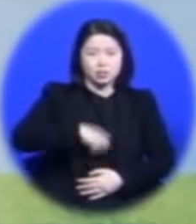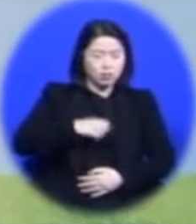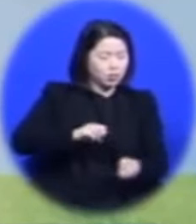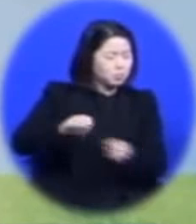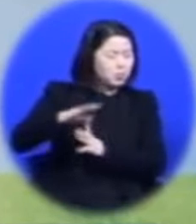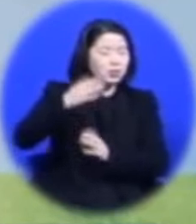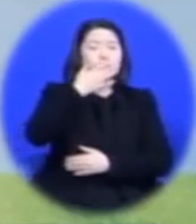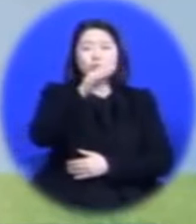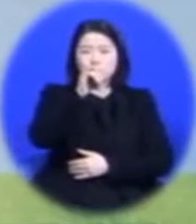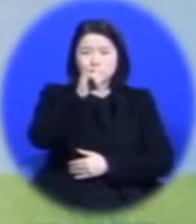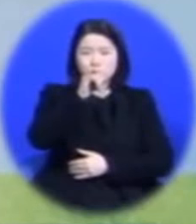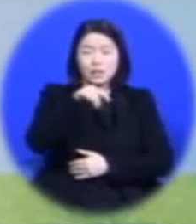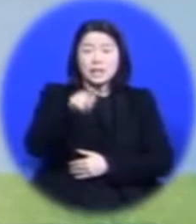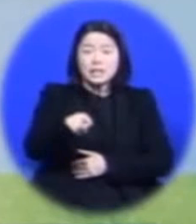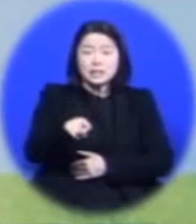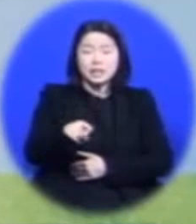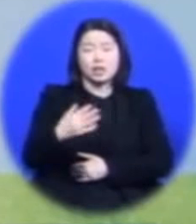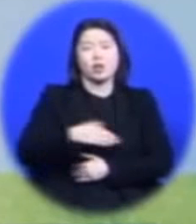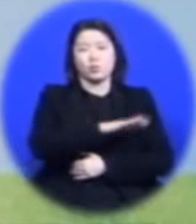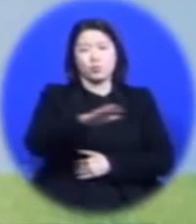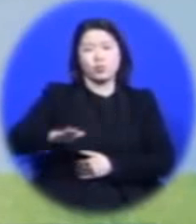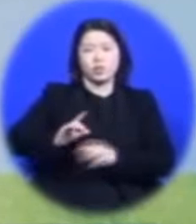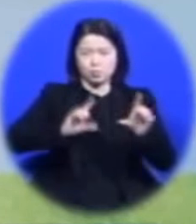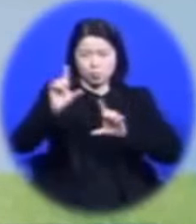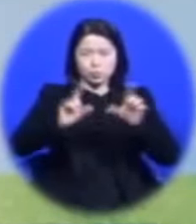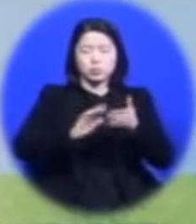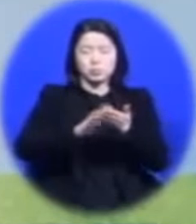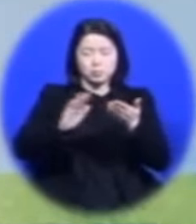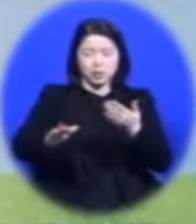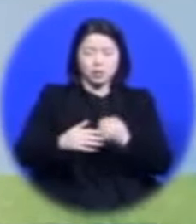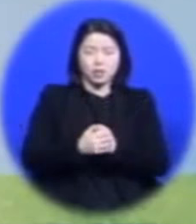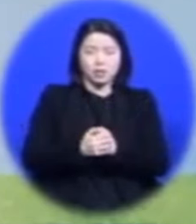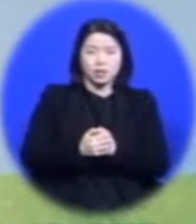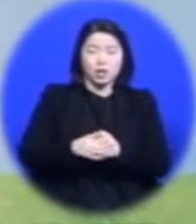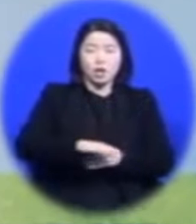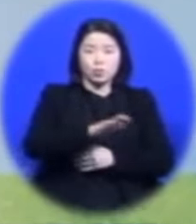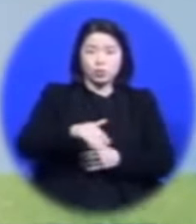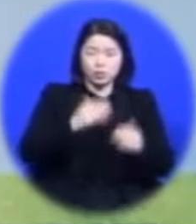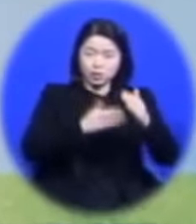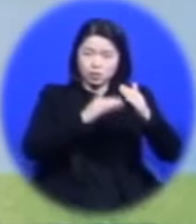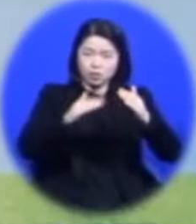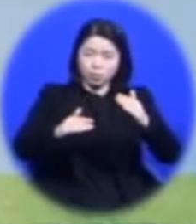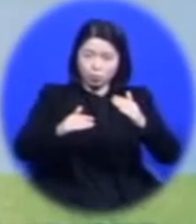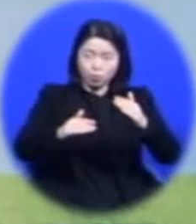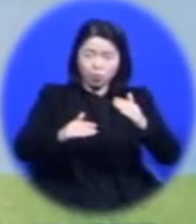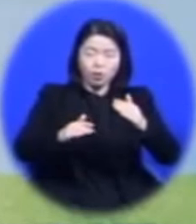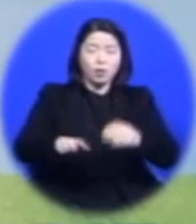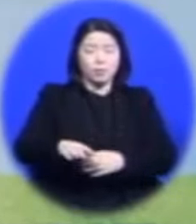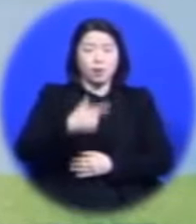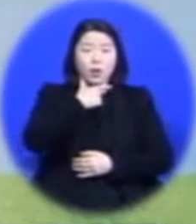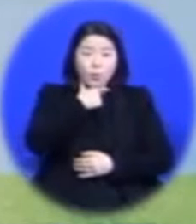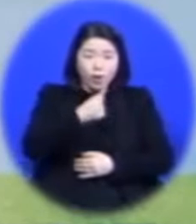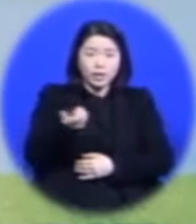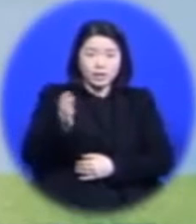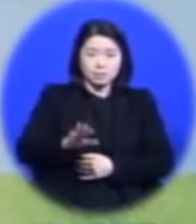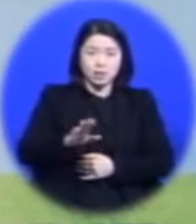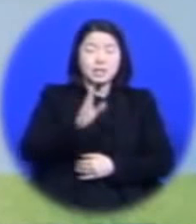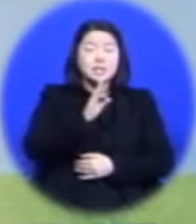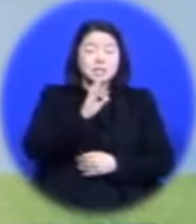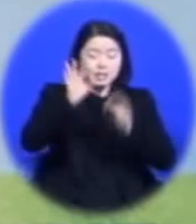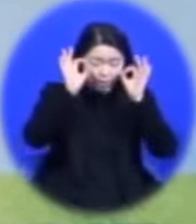버려요 그게 우리들이 우리는 공정하게 하기를 원하는 것 같으면서도 실제로